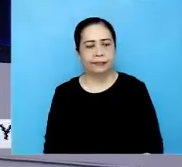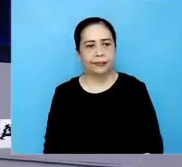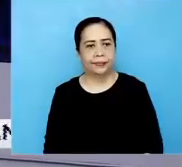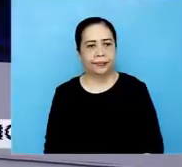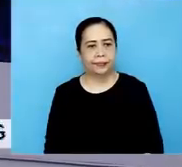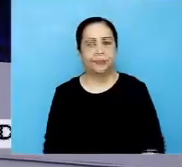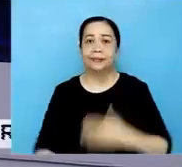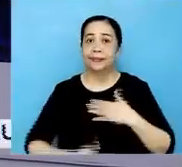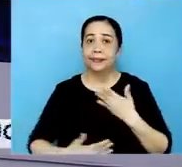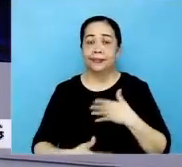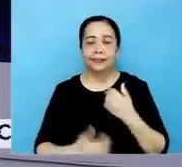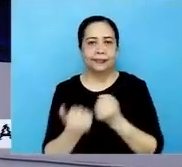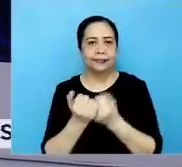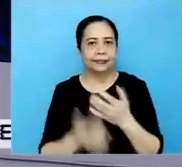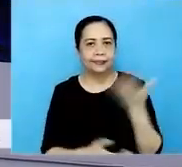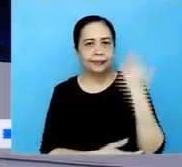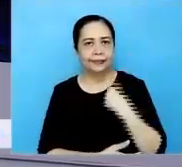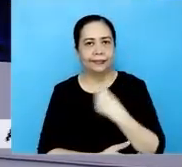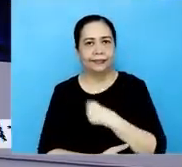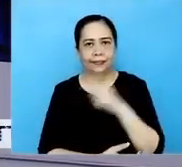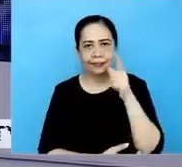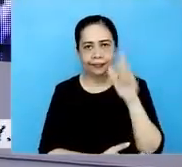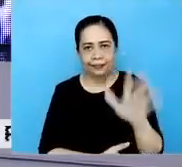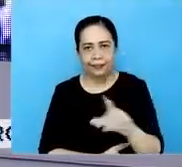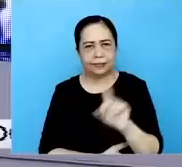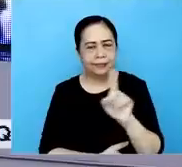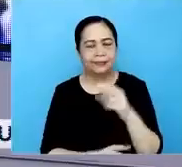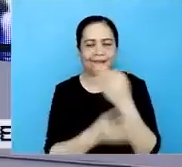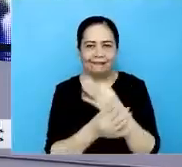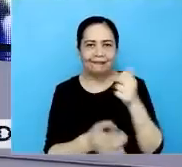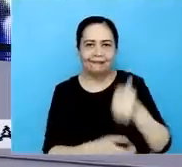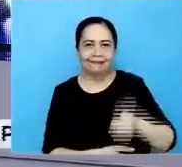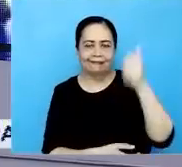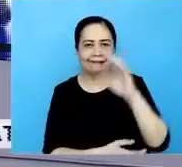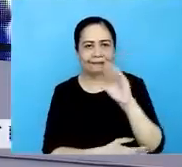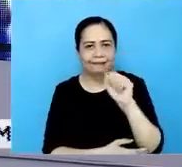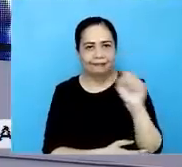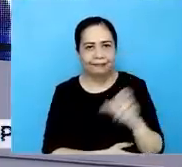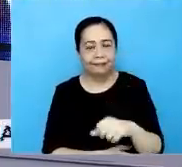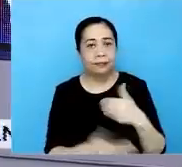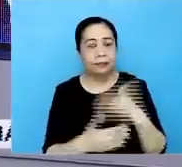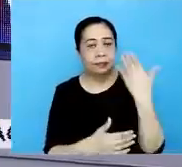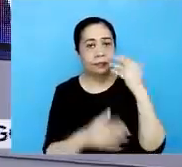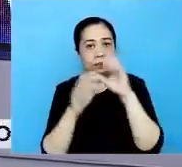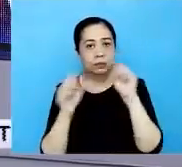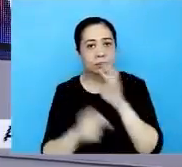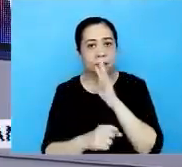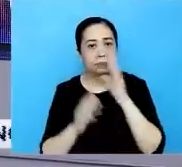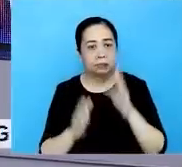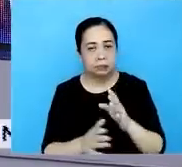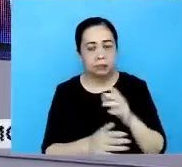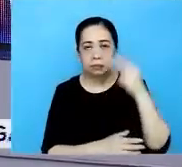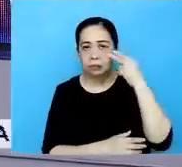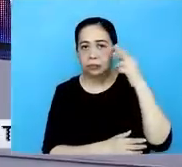Ikinatuwa ng mga taga-suporta ni dating Senadora Laila De Lima ang pagkapanalo niya sa kaso, habang si dating presidential spokesperson Harry